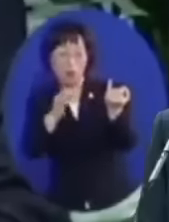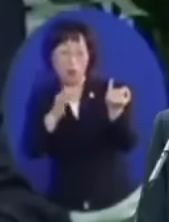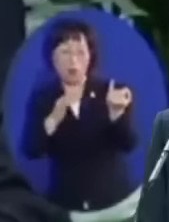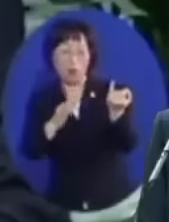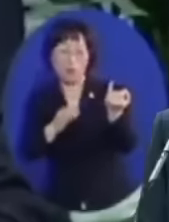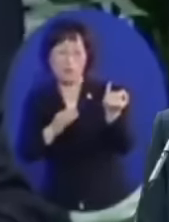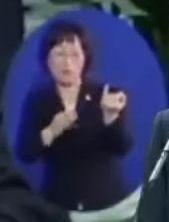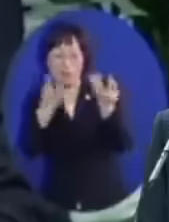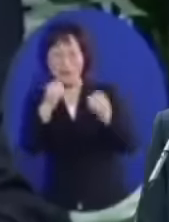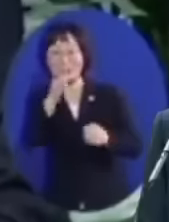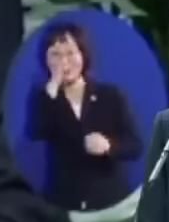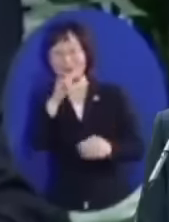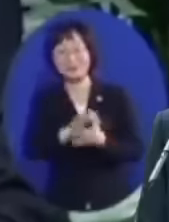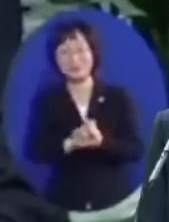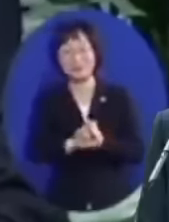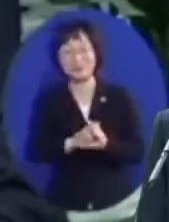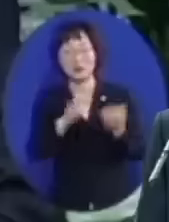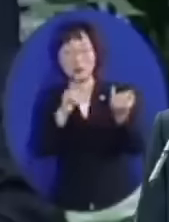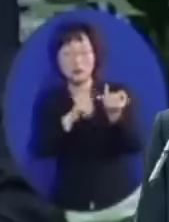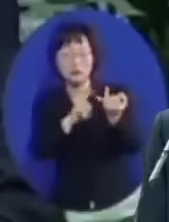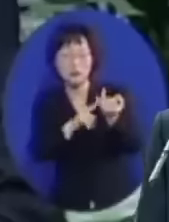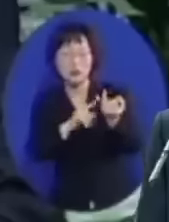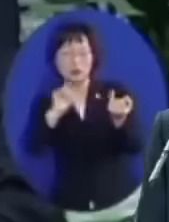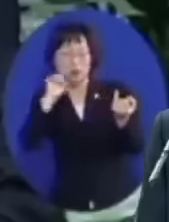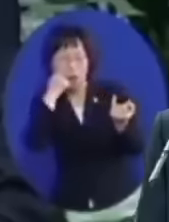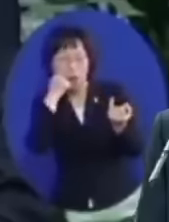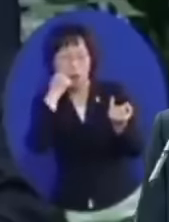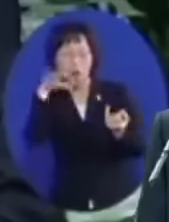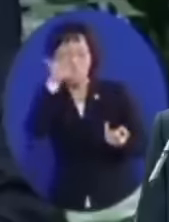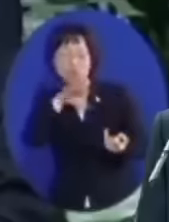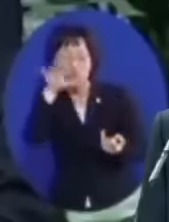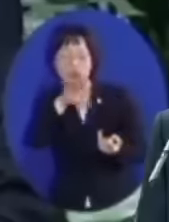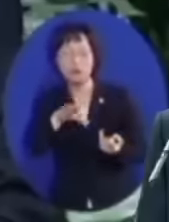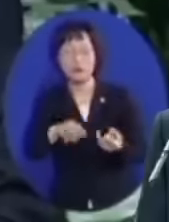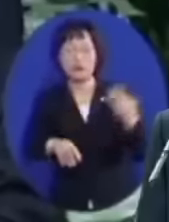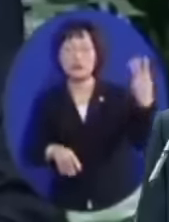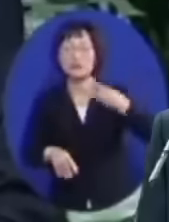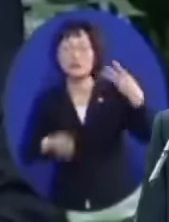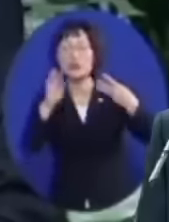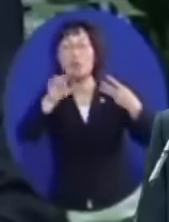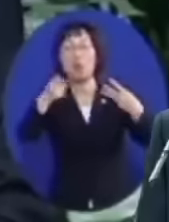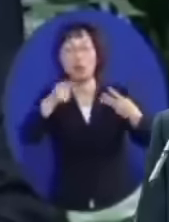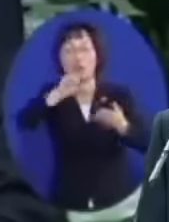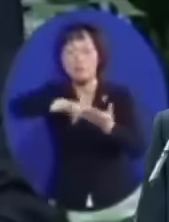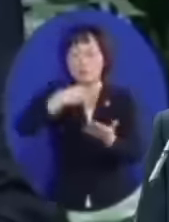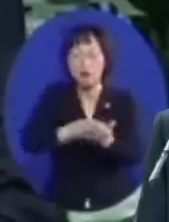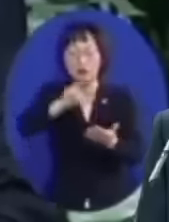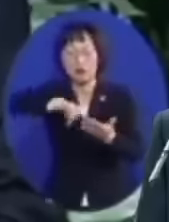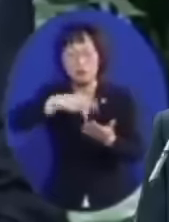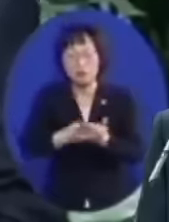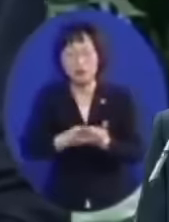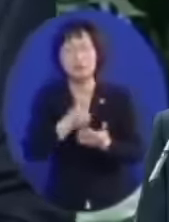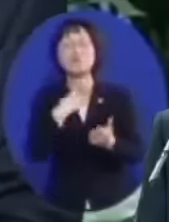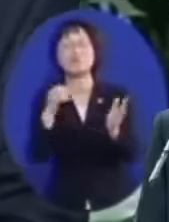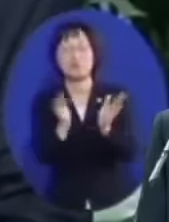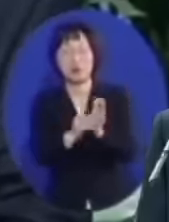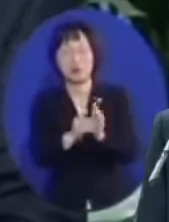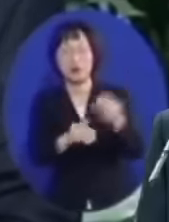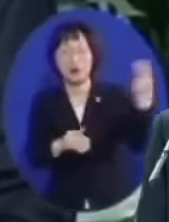그 어려운 훈련 3,000번을 넘어졌다니 말도 다 모아지요.